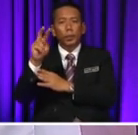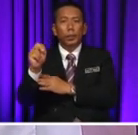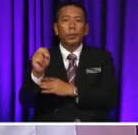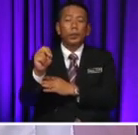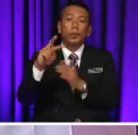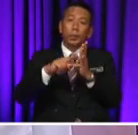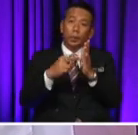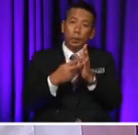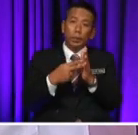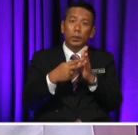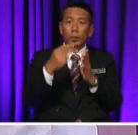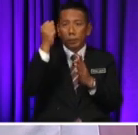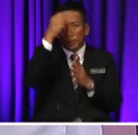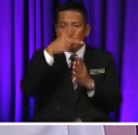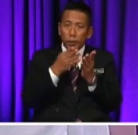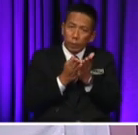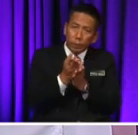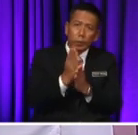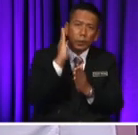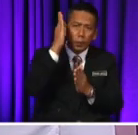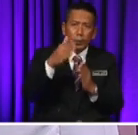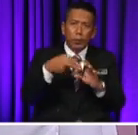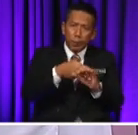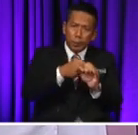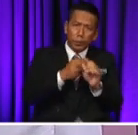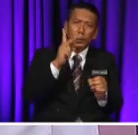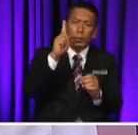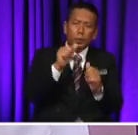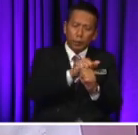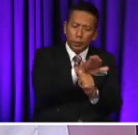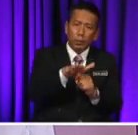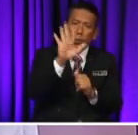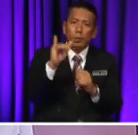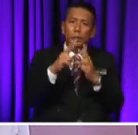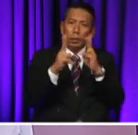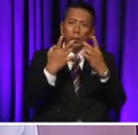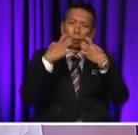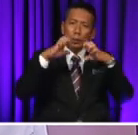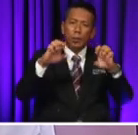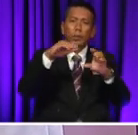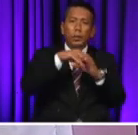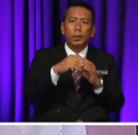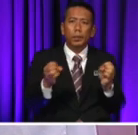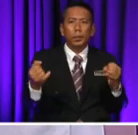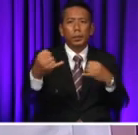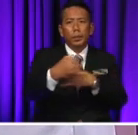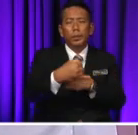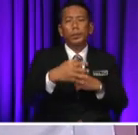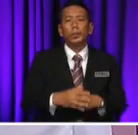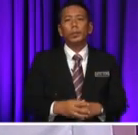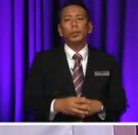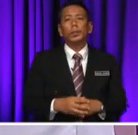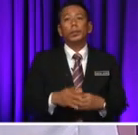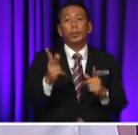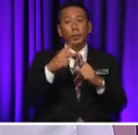berterusan akan menghasilkan satu kesan yang sangat Cemerlang dalam sebuah organisasi baik yang